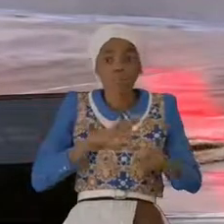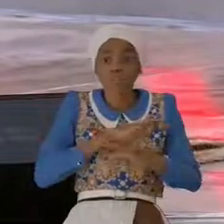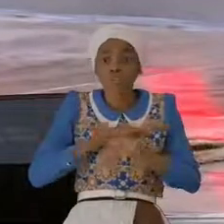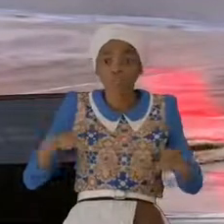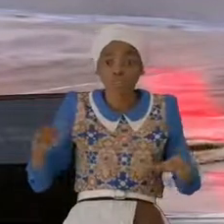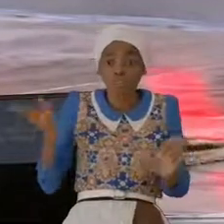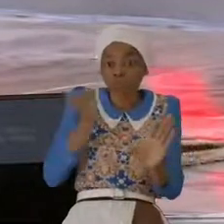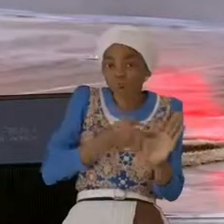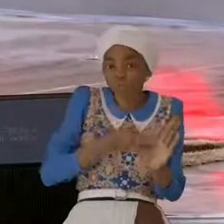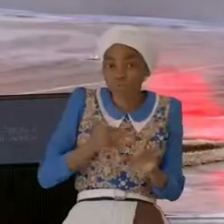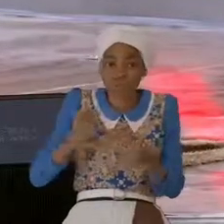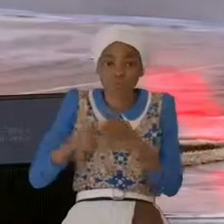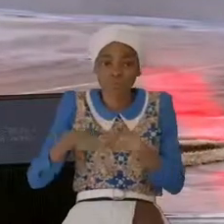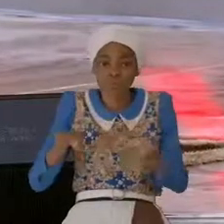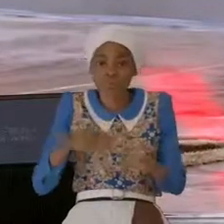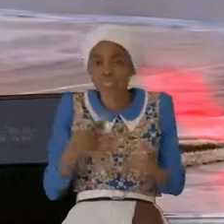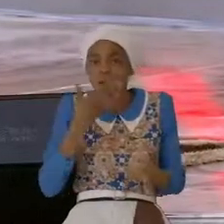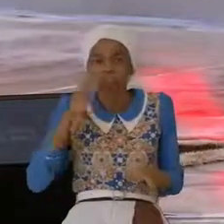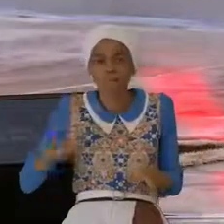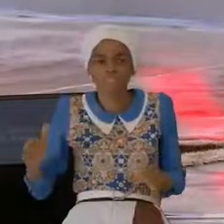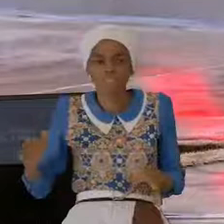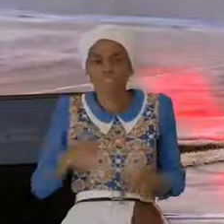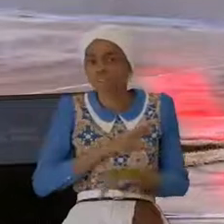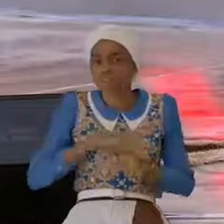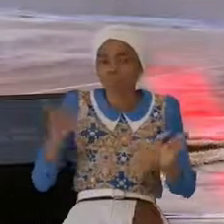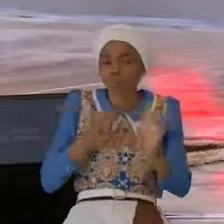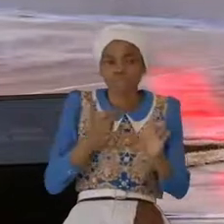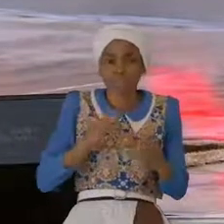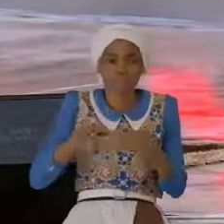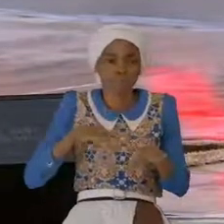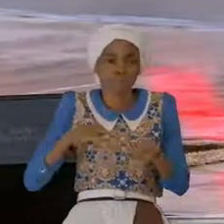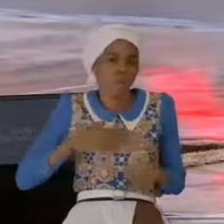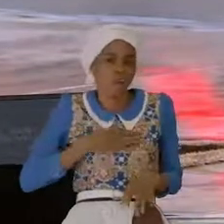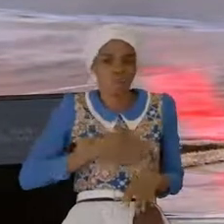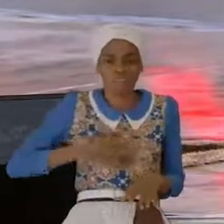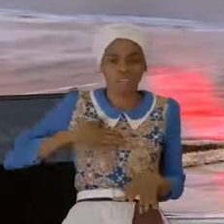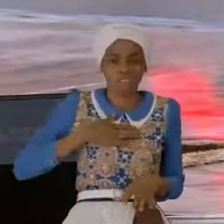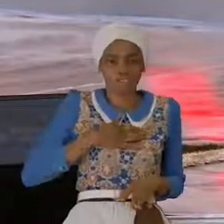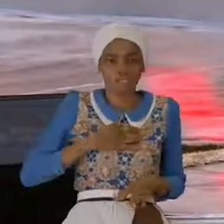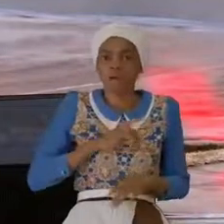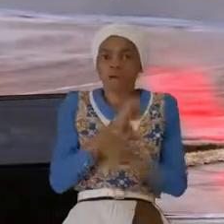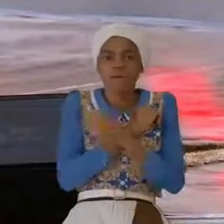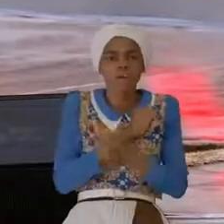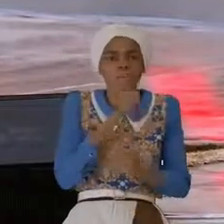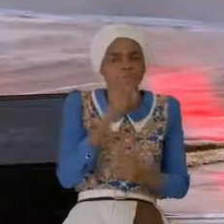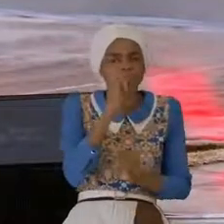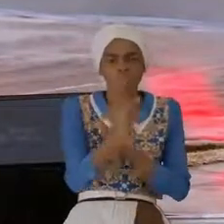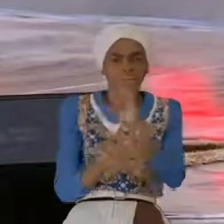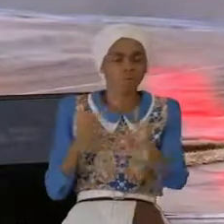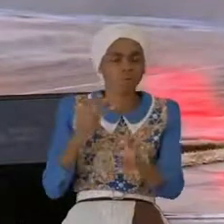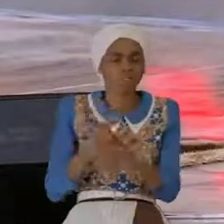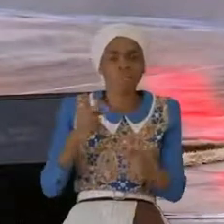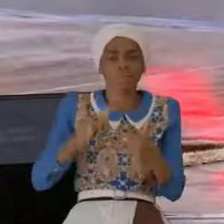ne tirez pas profit de leur plaisir. N'aimez point le monde, ni les choses qui sont dans le